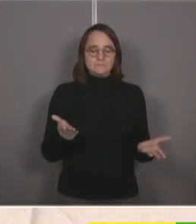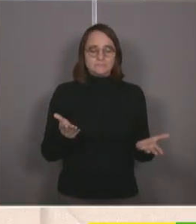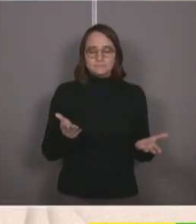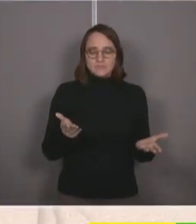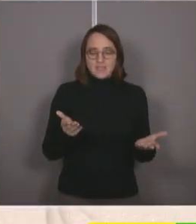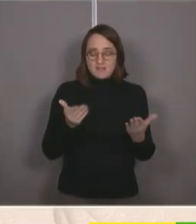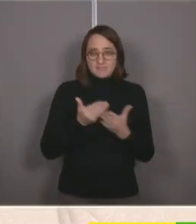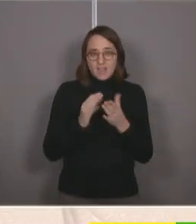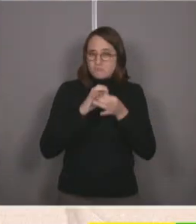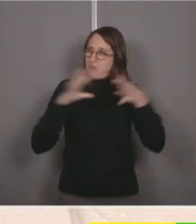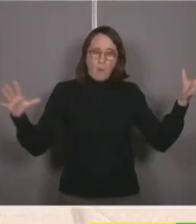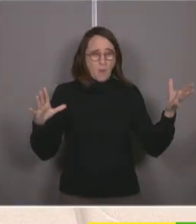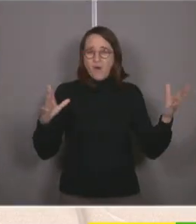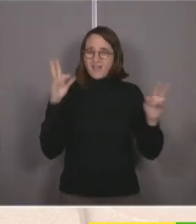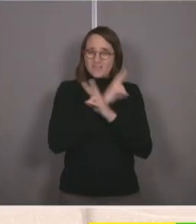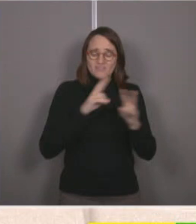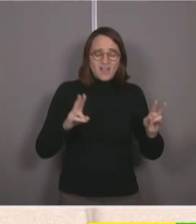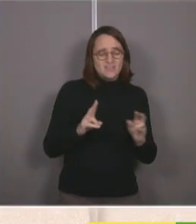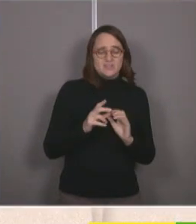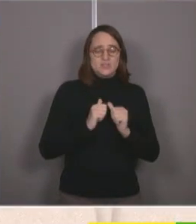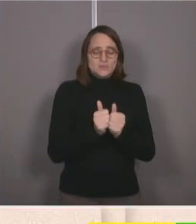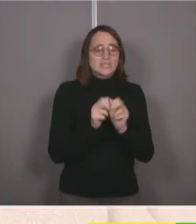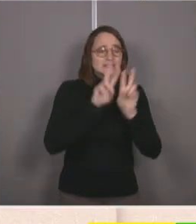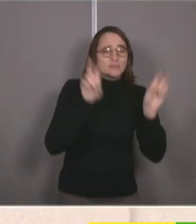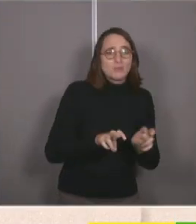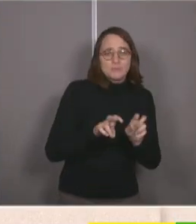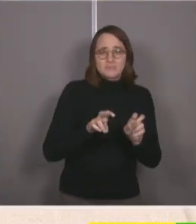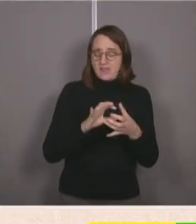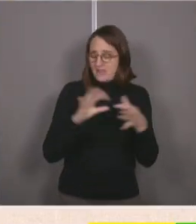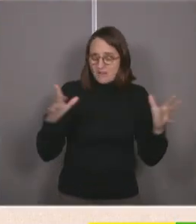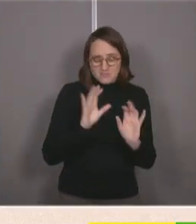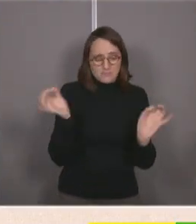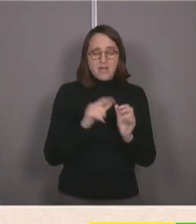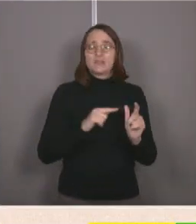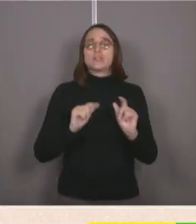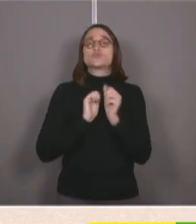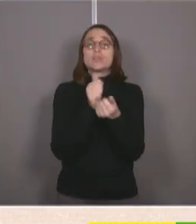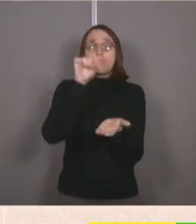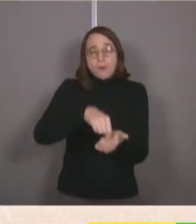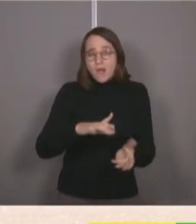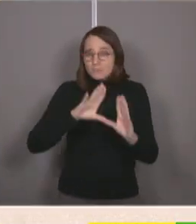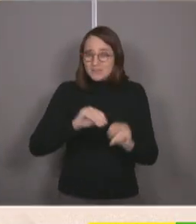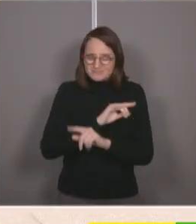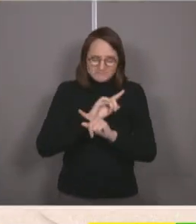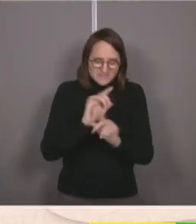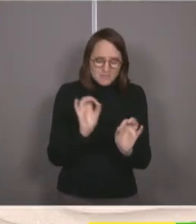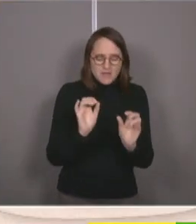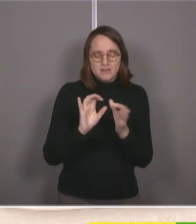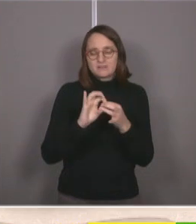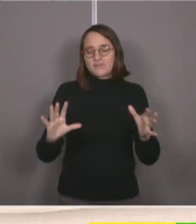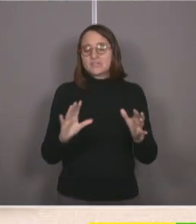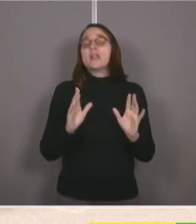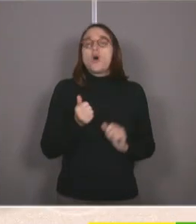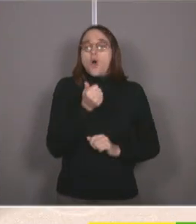plus de clivage, pas de clivage sociaux, pas de clivage en fonction du diplôme, pas de clivage géographique. La seule différence, c'est pas un clivage,